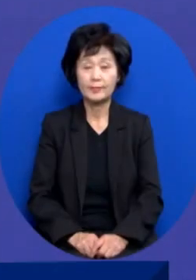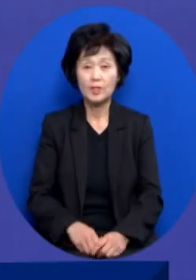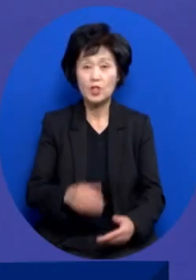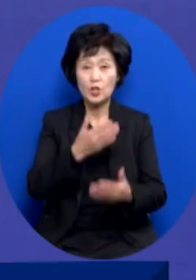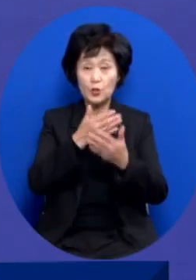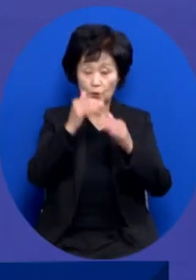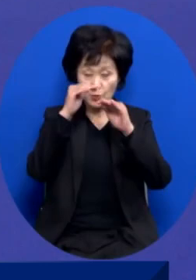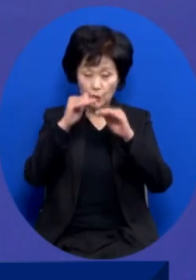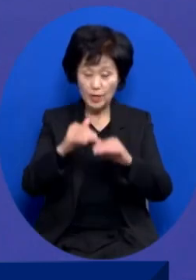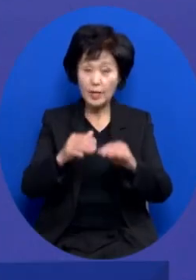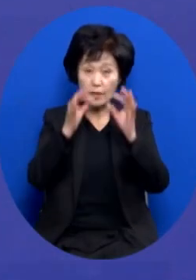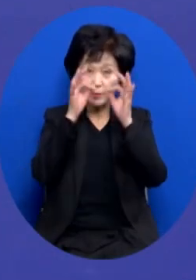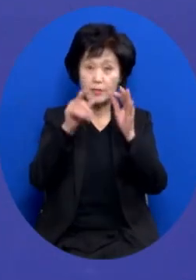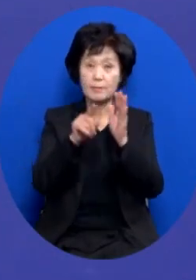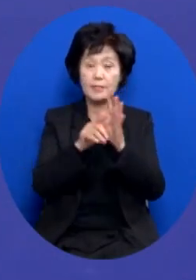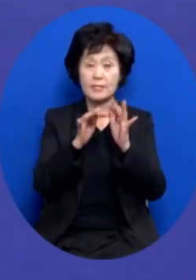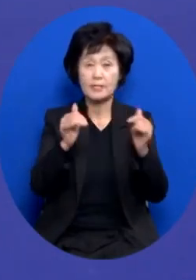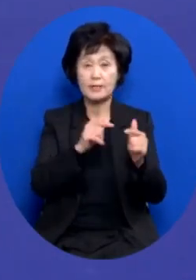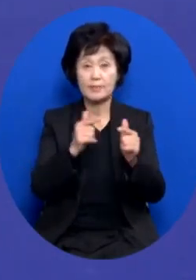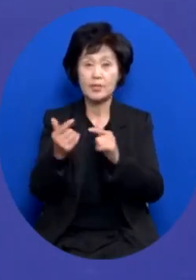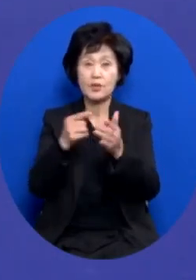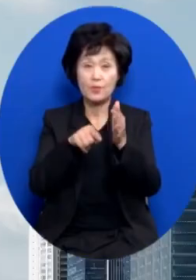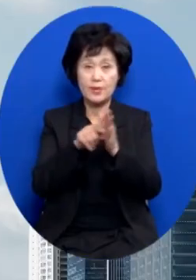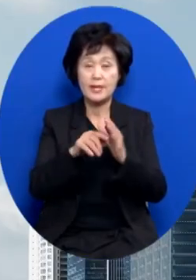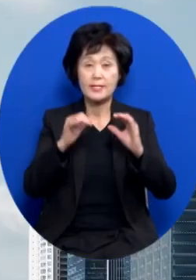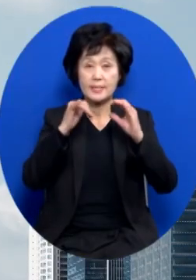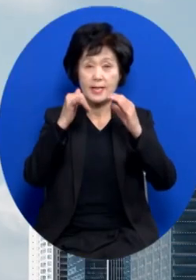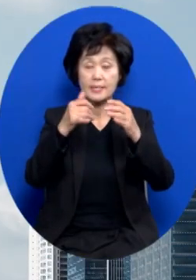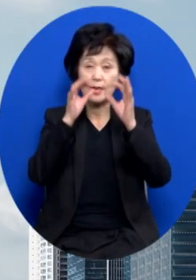주요 이슈를 살펴보는 소셜 브리핑 크리스천 위안 세상 보기입니다.